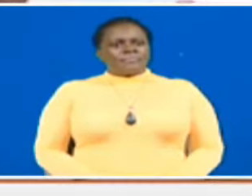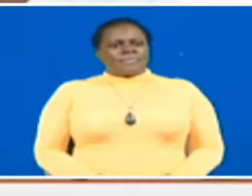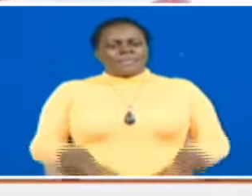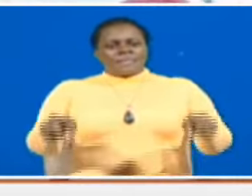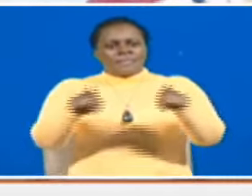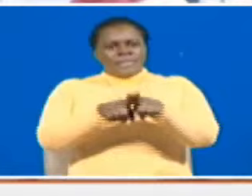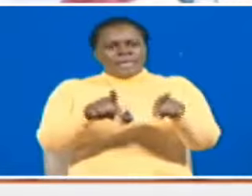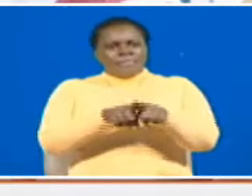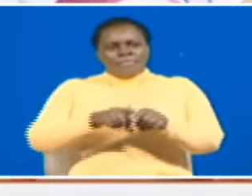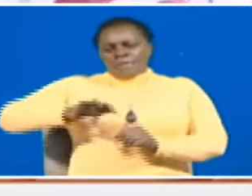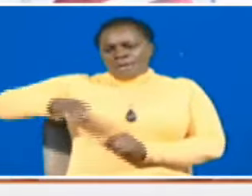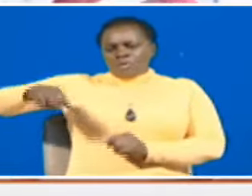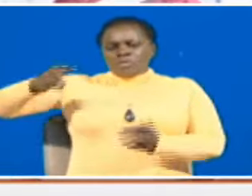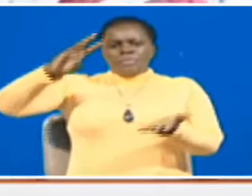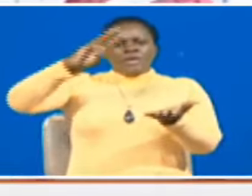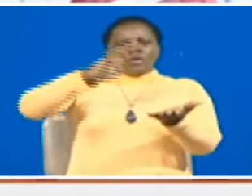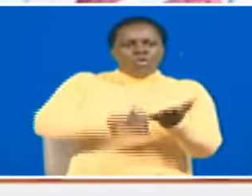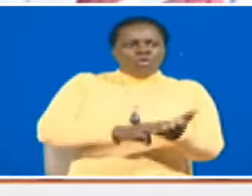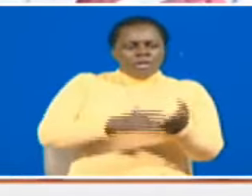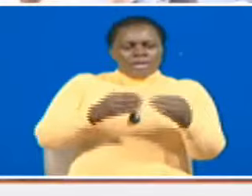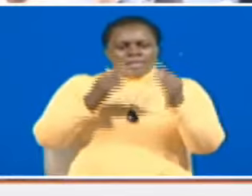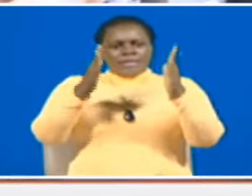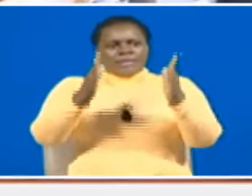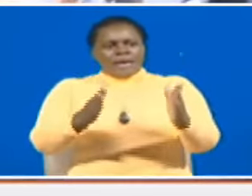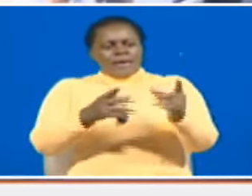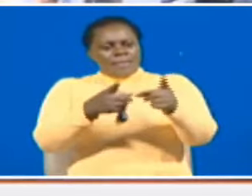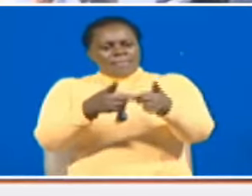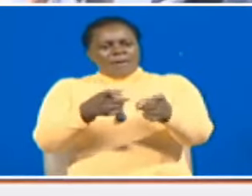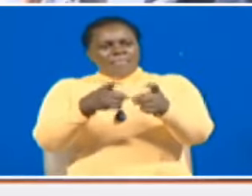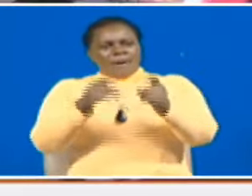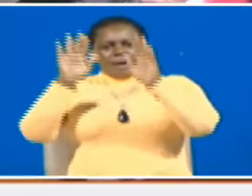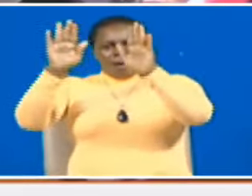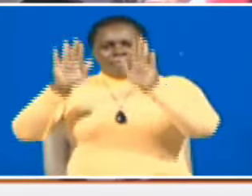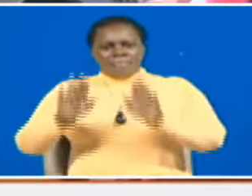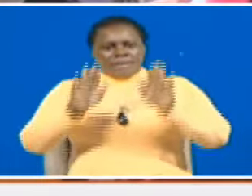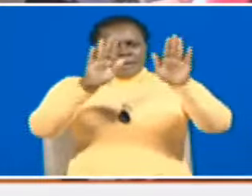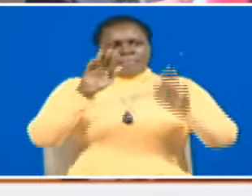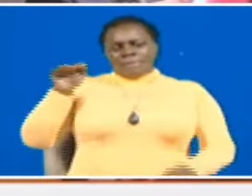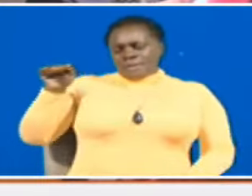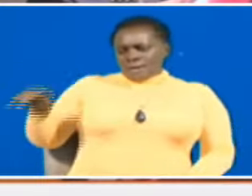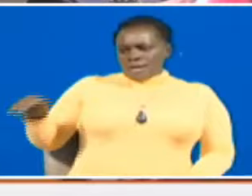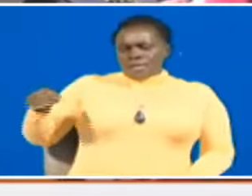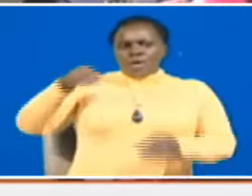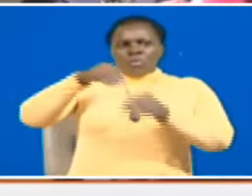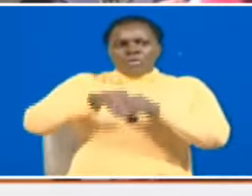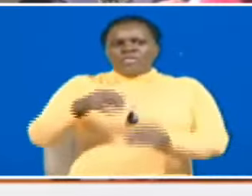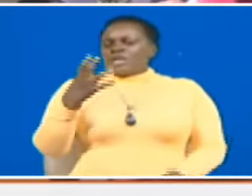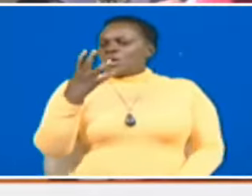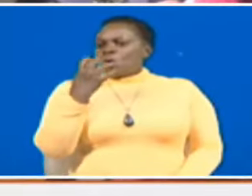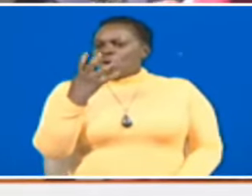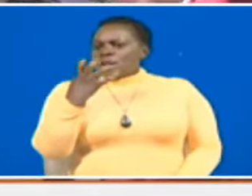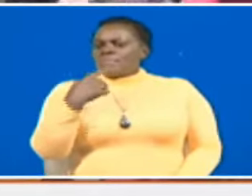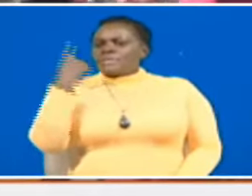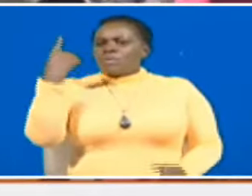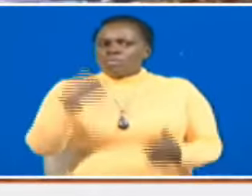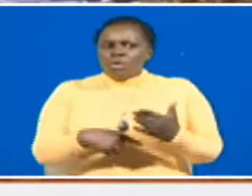Aidha, kaunti ya Migori viongozi hao wamekashifu kampeni za mapema ndani ya chama cha ODM